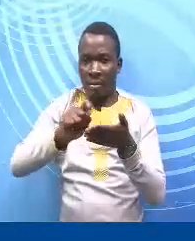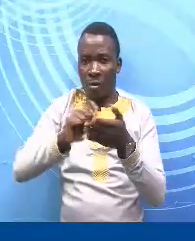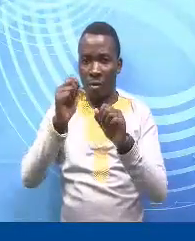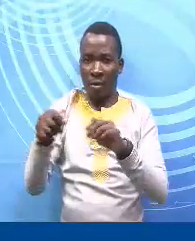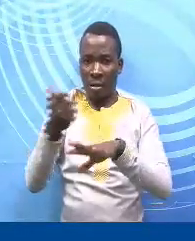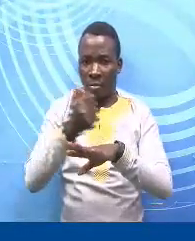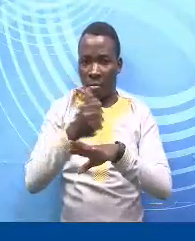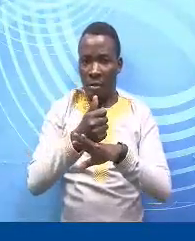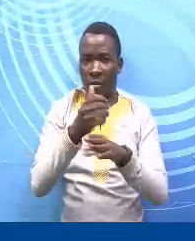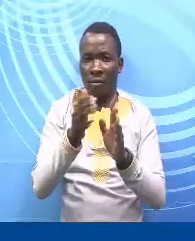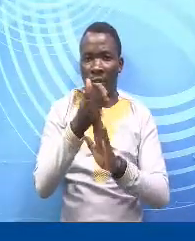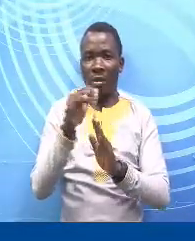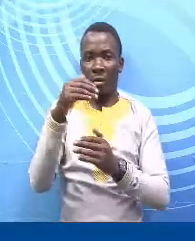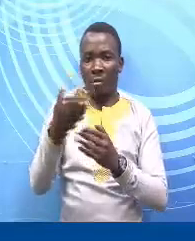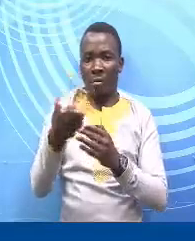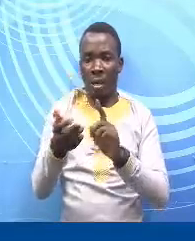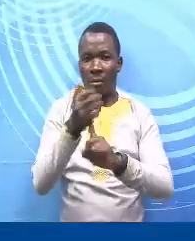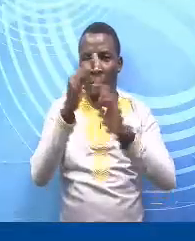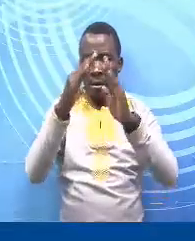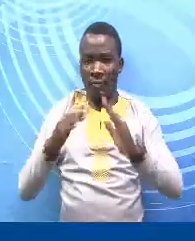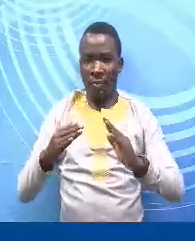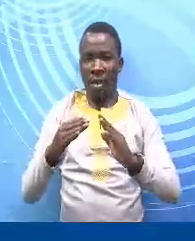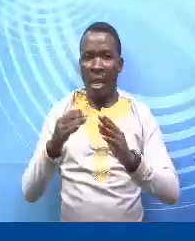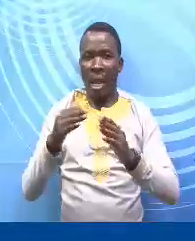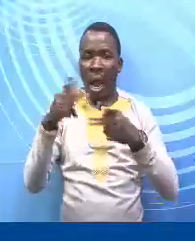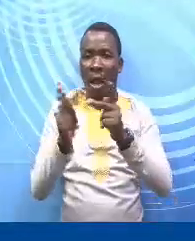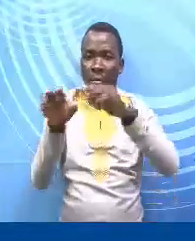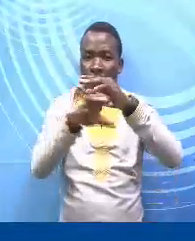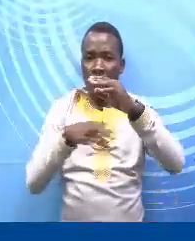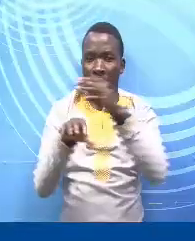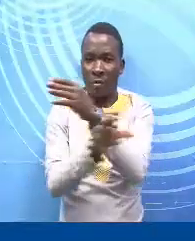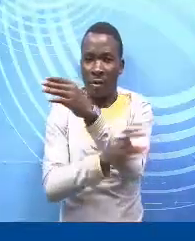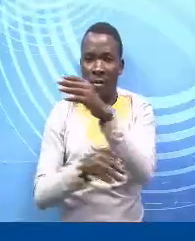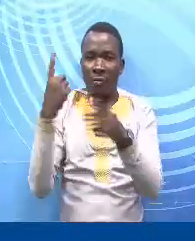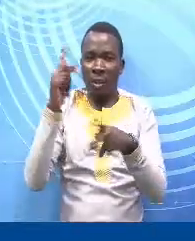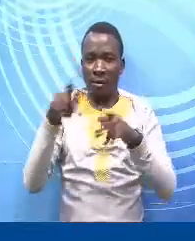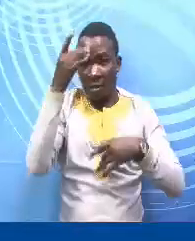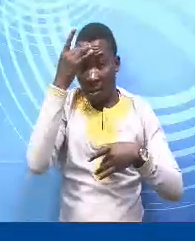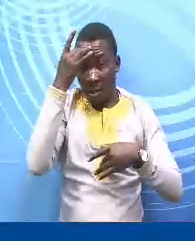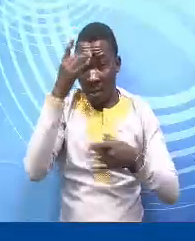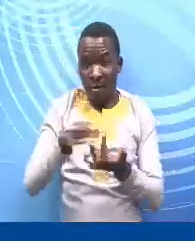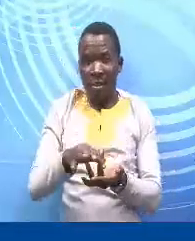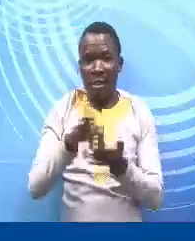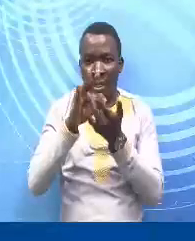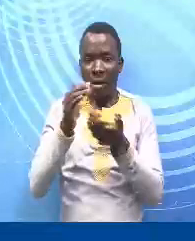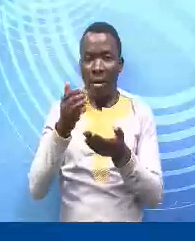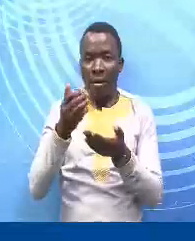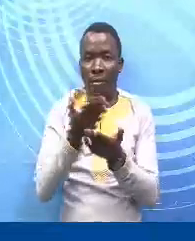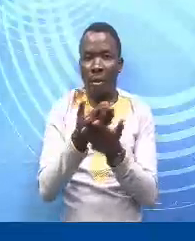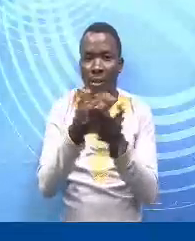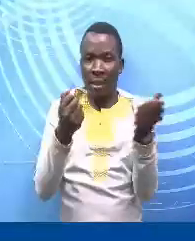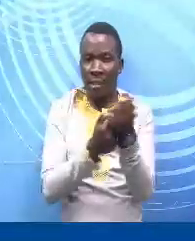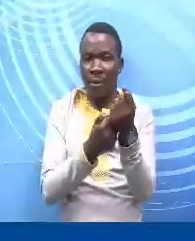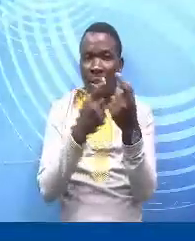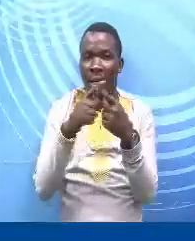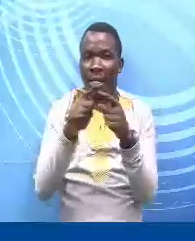yarujyaho nawe akazabona icumbi hirya no hino mu gihugu hakunze kumvikana abantu bafite uburwayi budasanzwe basaba ubufasha ariko si ibisanzwe